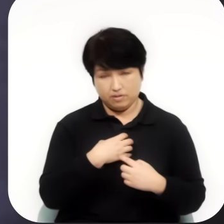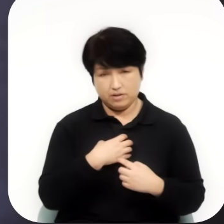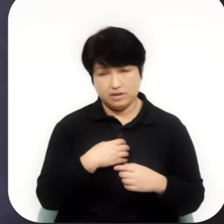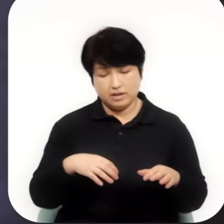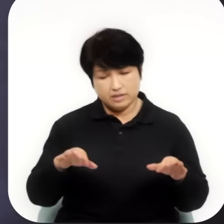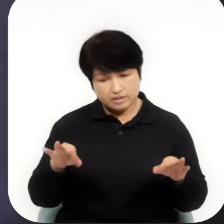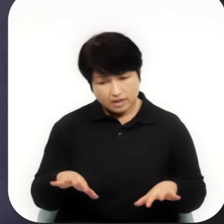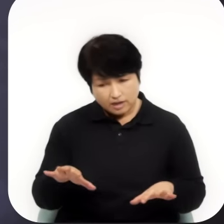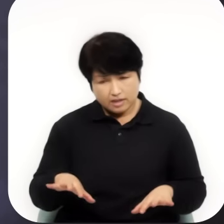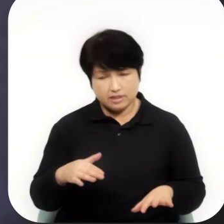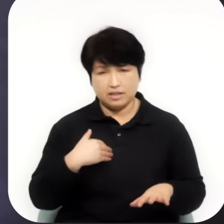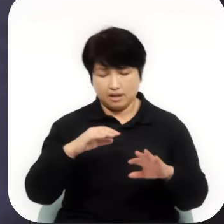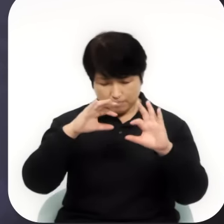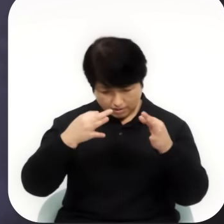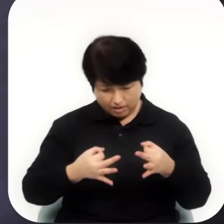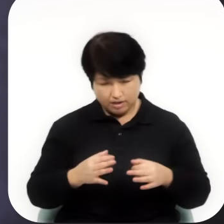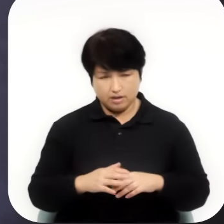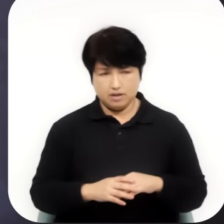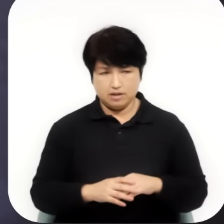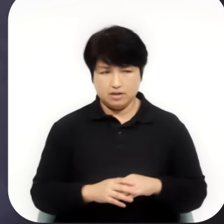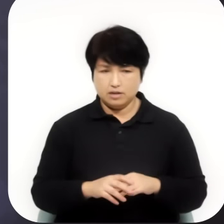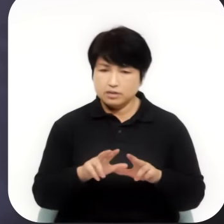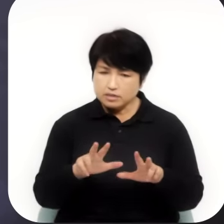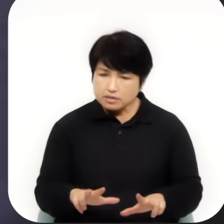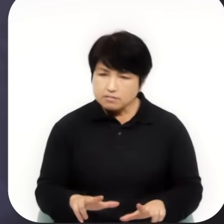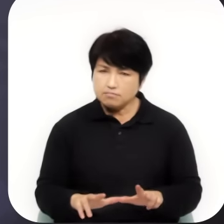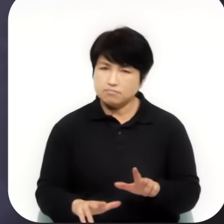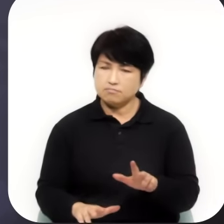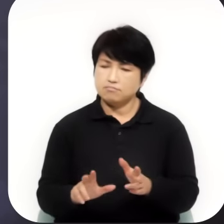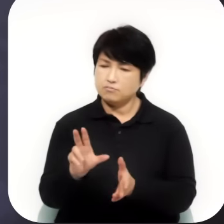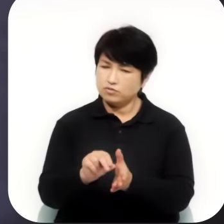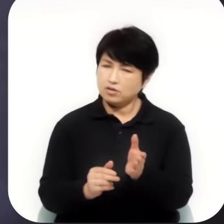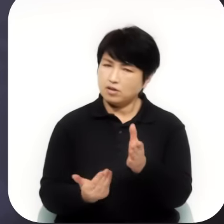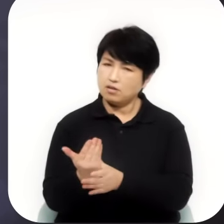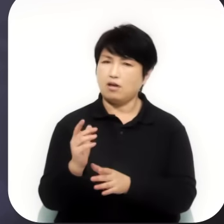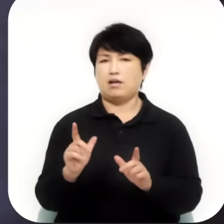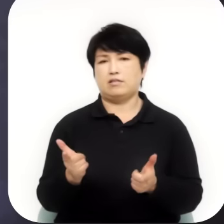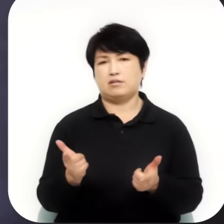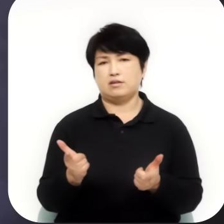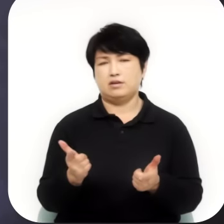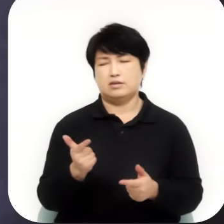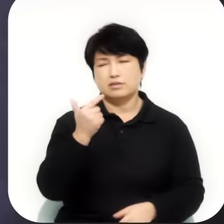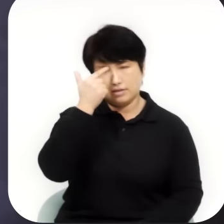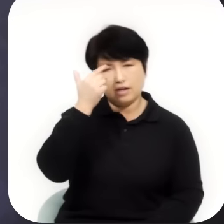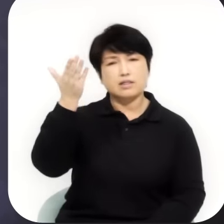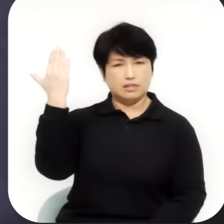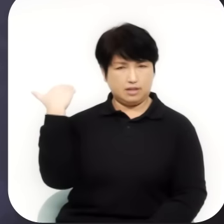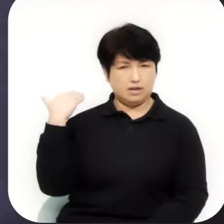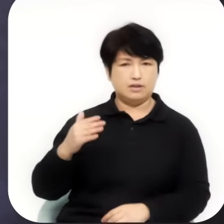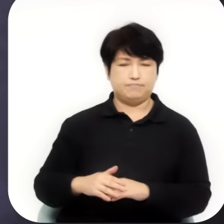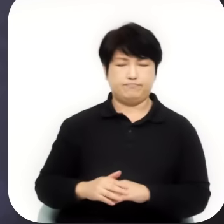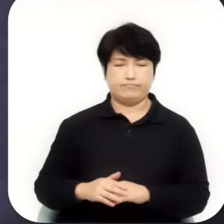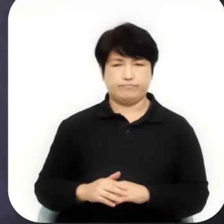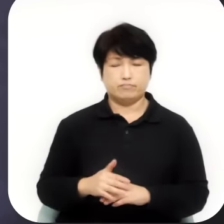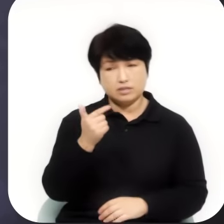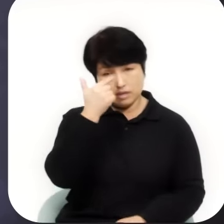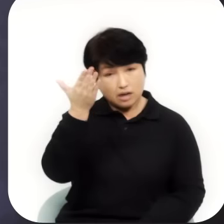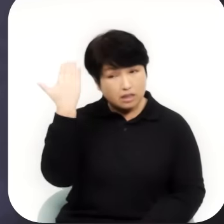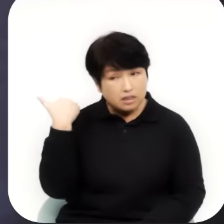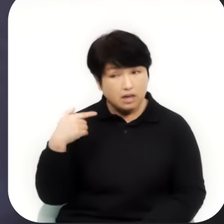자기를 점검해 보면 이게 지금 일어난 일도 아니고 옛날에 일어났던 일이에요. 그